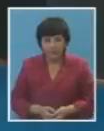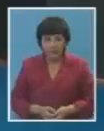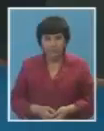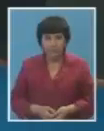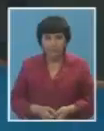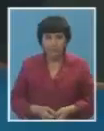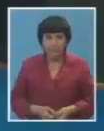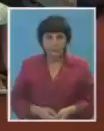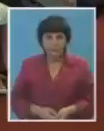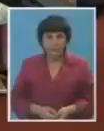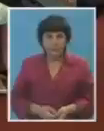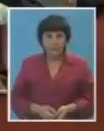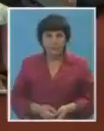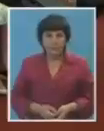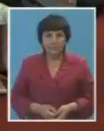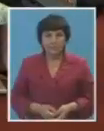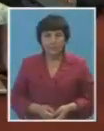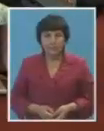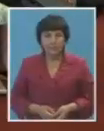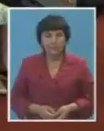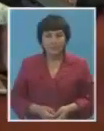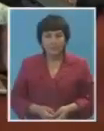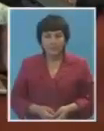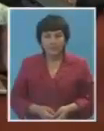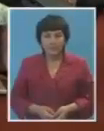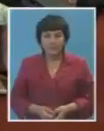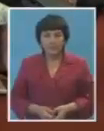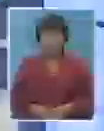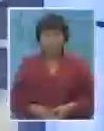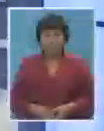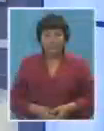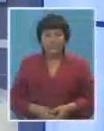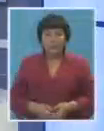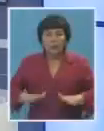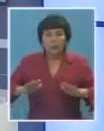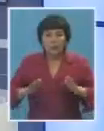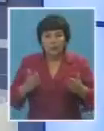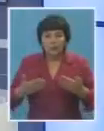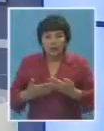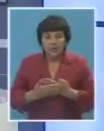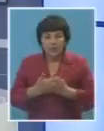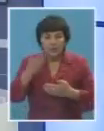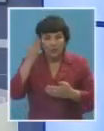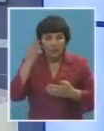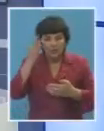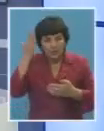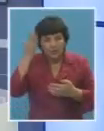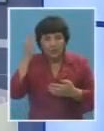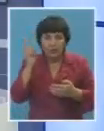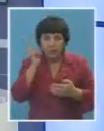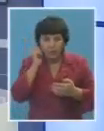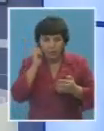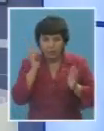Лұқпан Илеу, Владимир Липпатов, Нұртай Батырғали, Ақжайық арнасы. Құрметті көрермен, егер ел жұртпен бөлісуге лайық деп тапқан дүниелеріңіз,